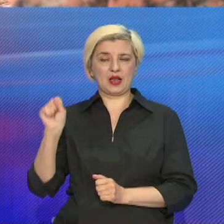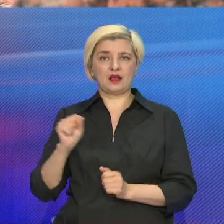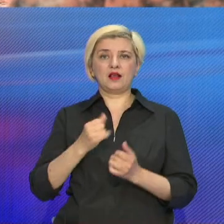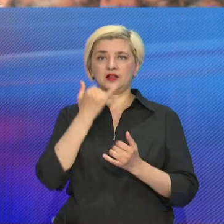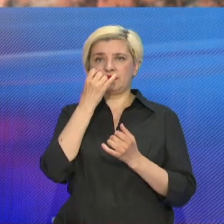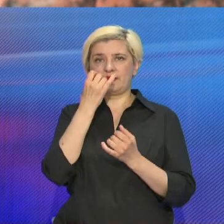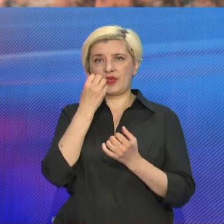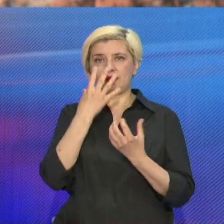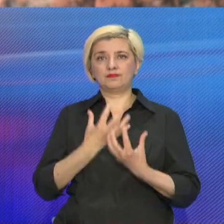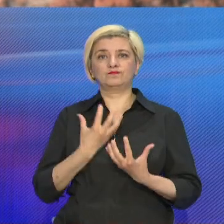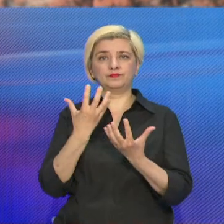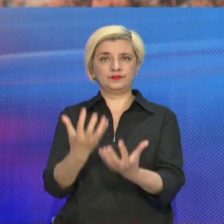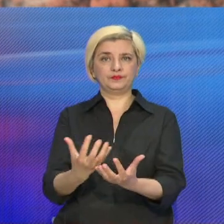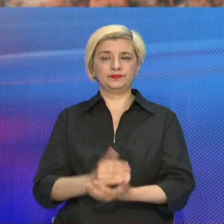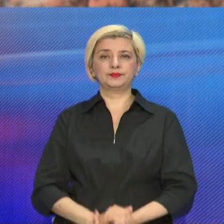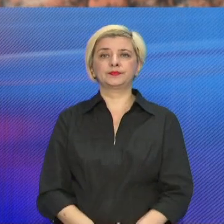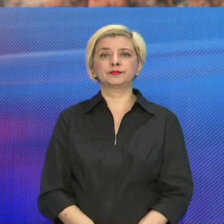кветки.